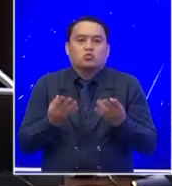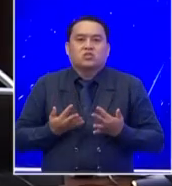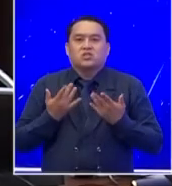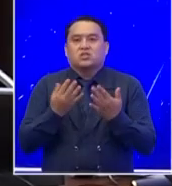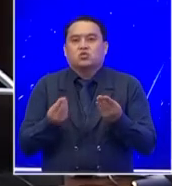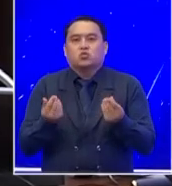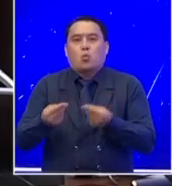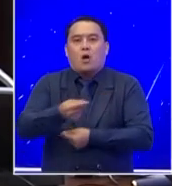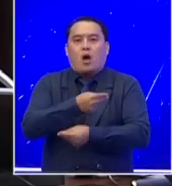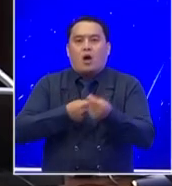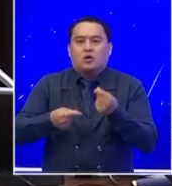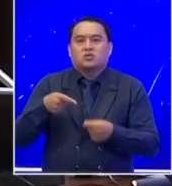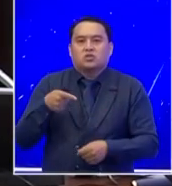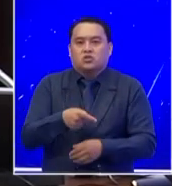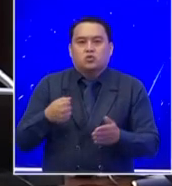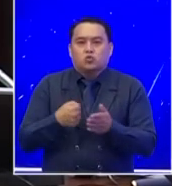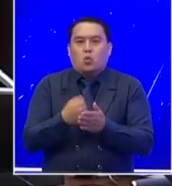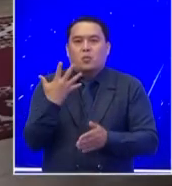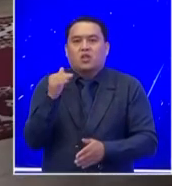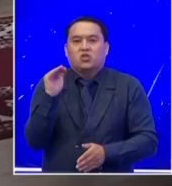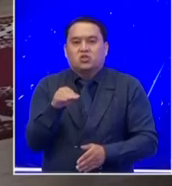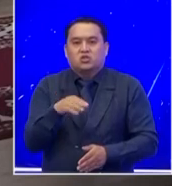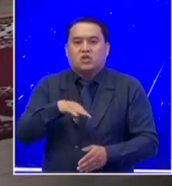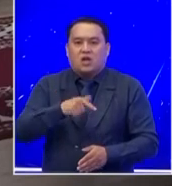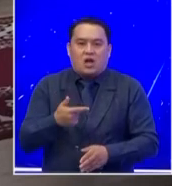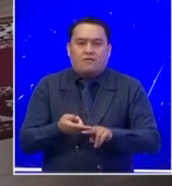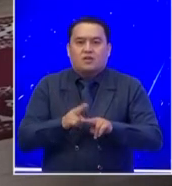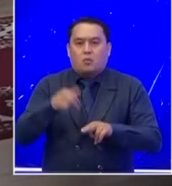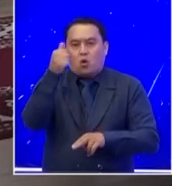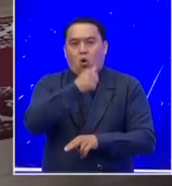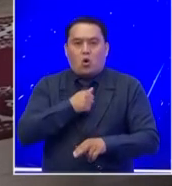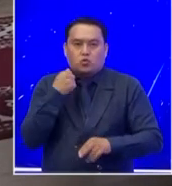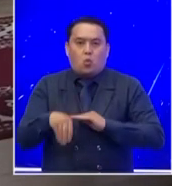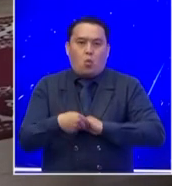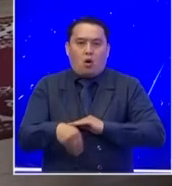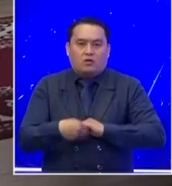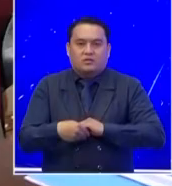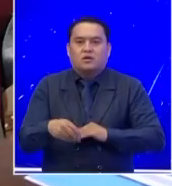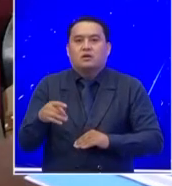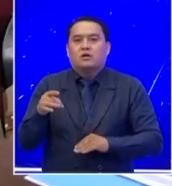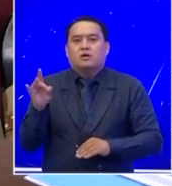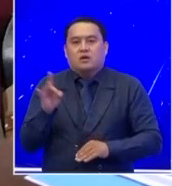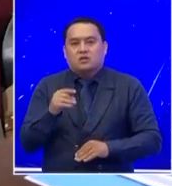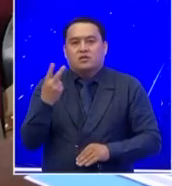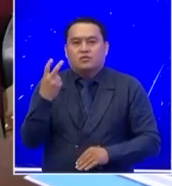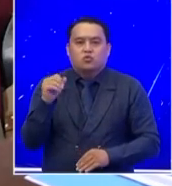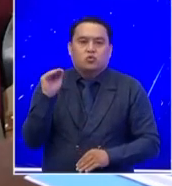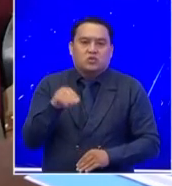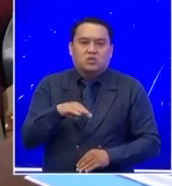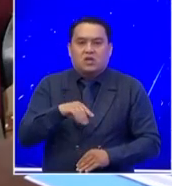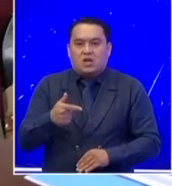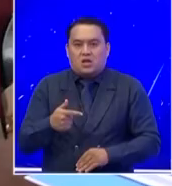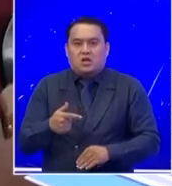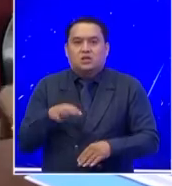среднем сумма сборов варьируется от 1000 до 5000 тенге. В этом году борцы с коррупцией за взятку в размере 200 тысяч тенге